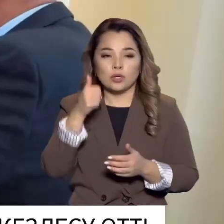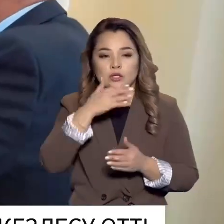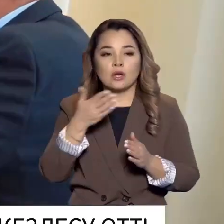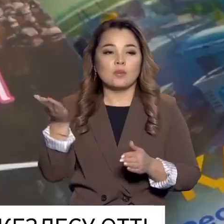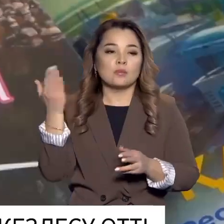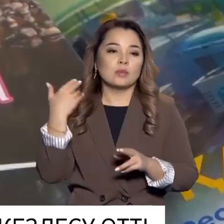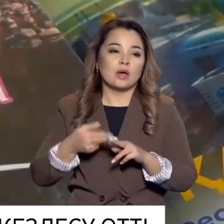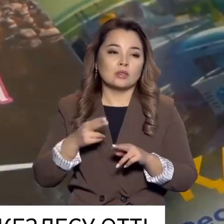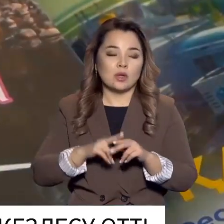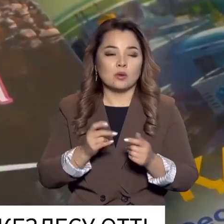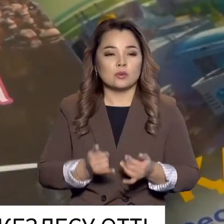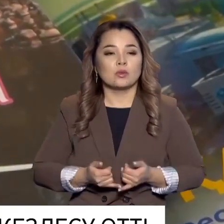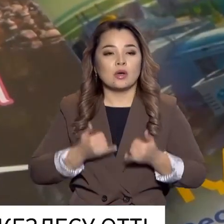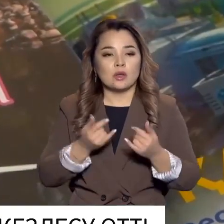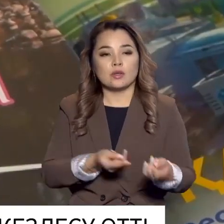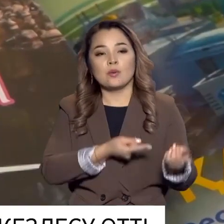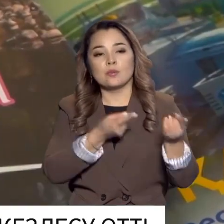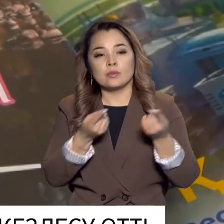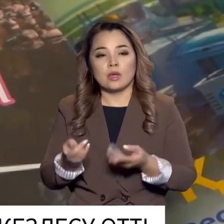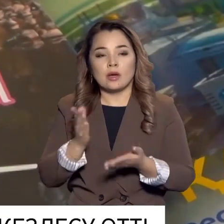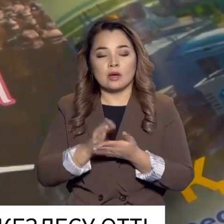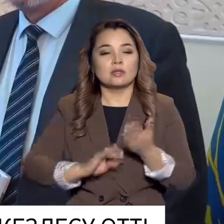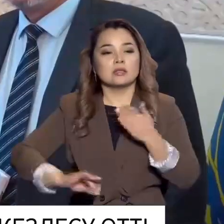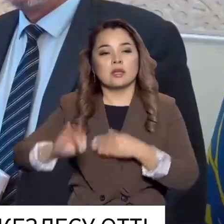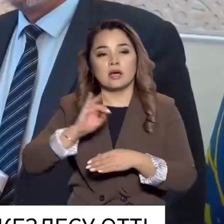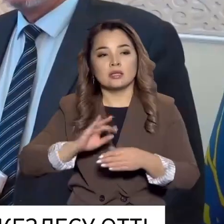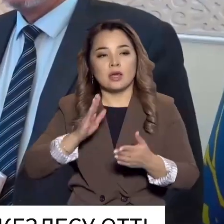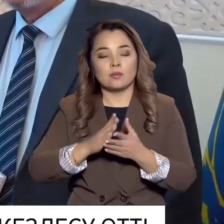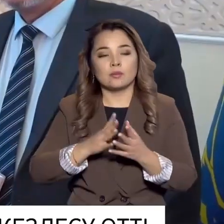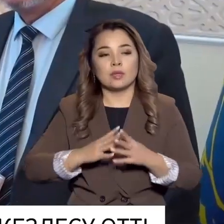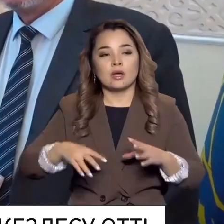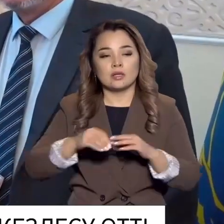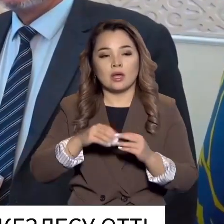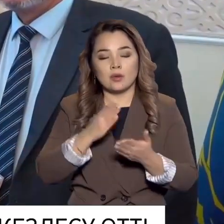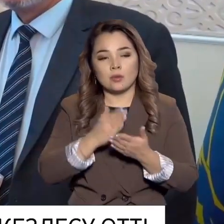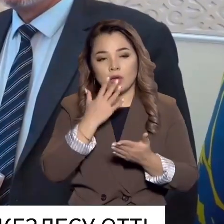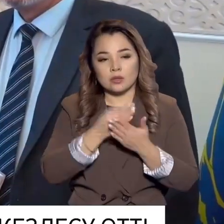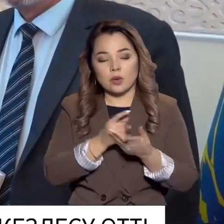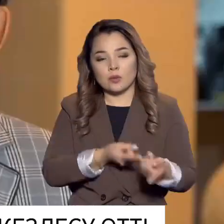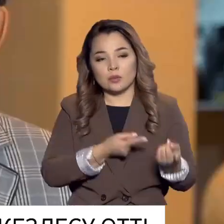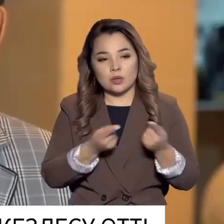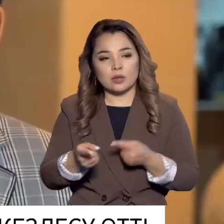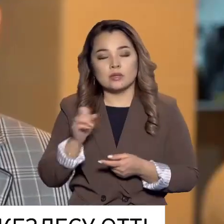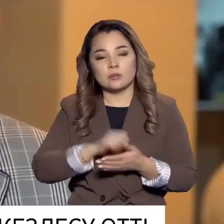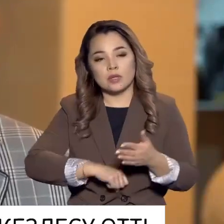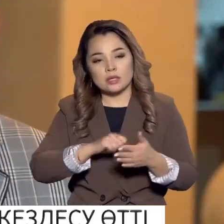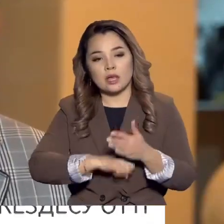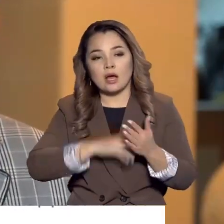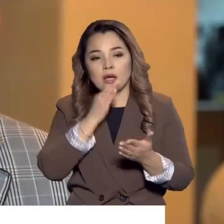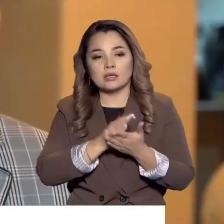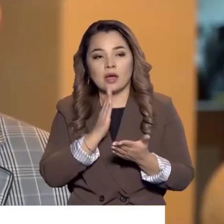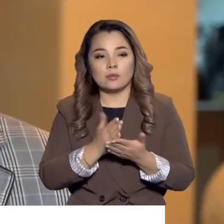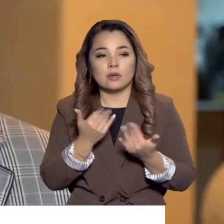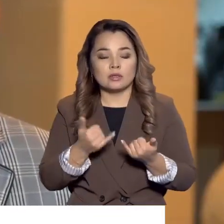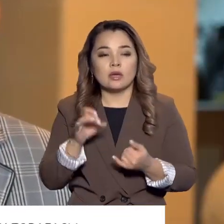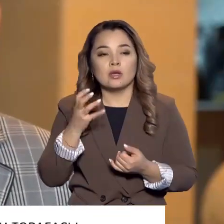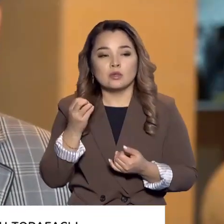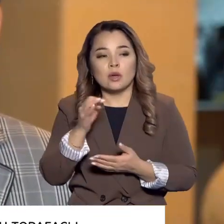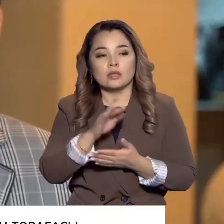Моңғолиядан көшіп келген Құрметбек Сансызбайұлы тағы 75 шаңырақтың атақонысқа орауына себепші болған. Шетелдің 44 елінде